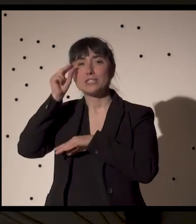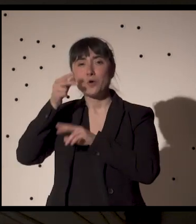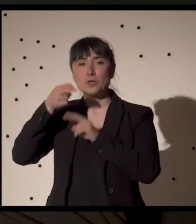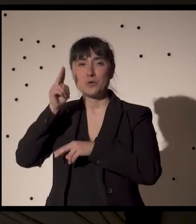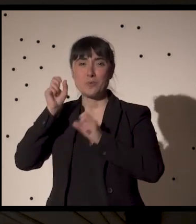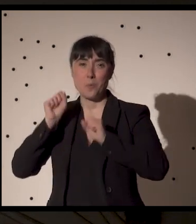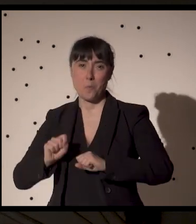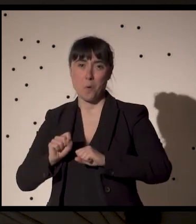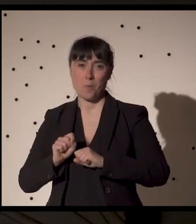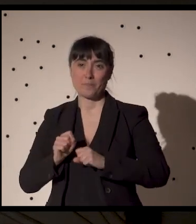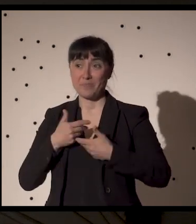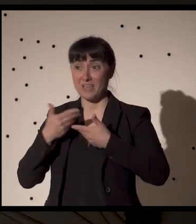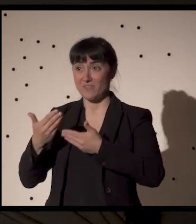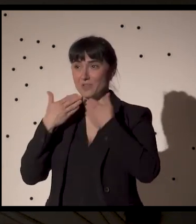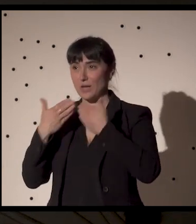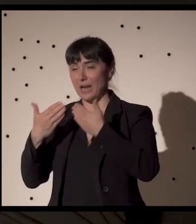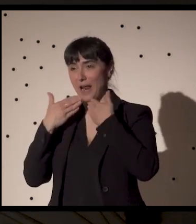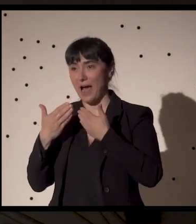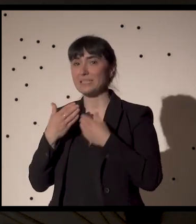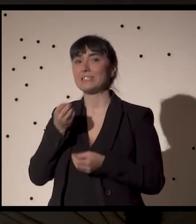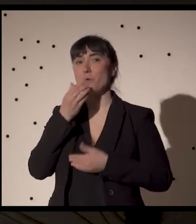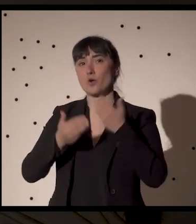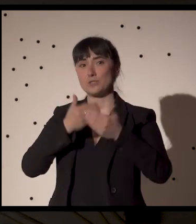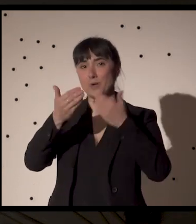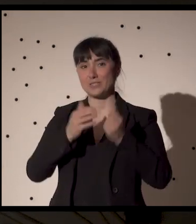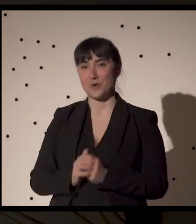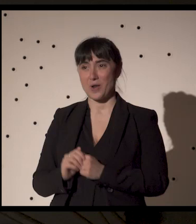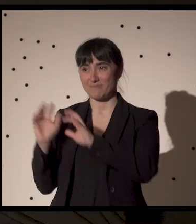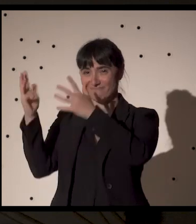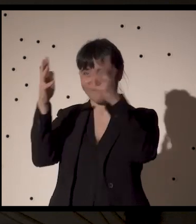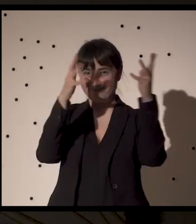di cuore per questo invito e buon proseguimento e tutti grazie